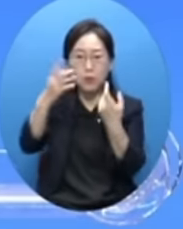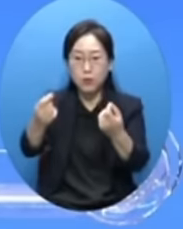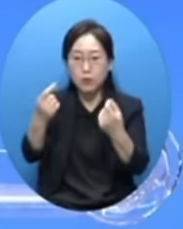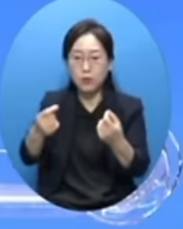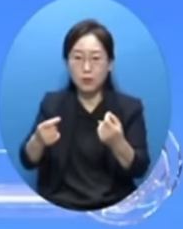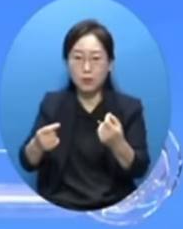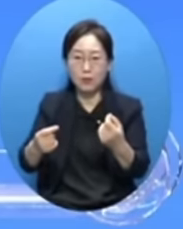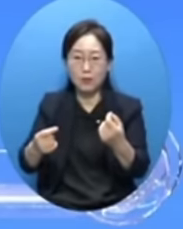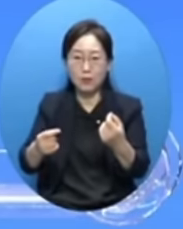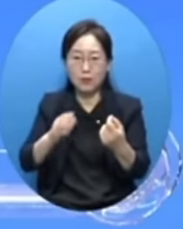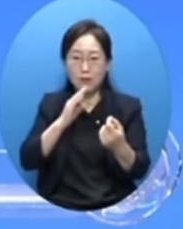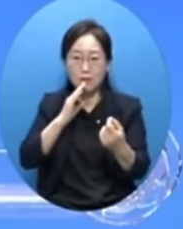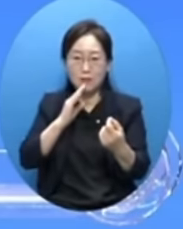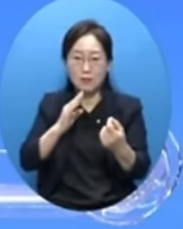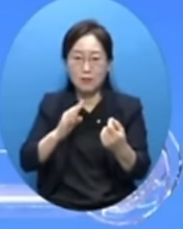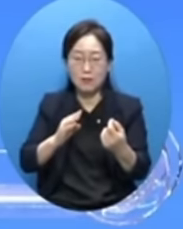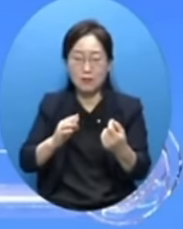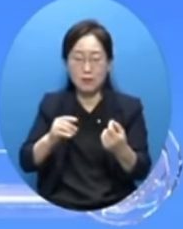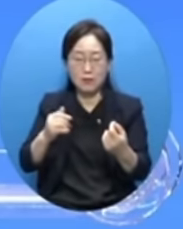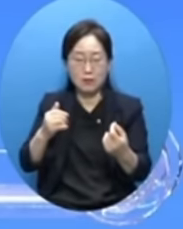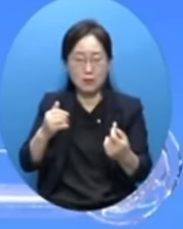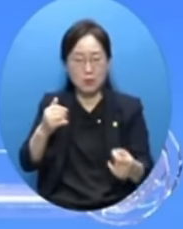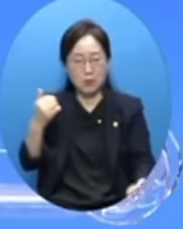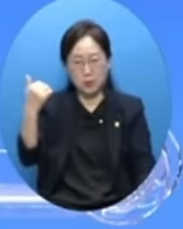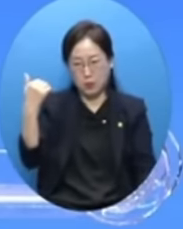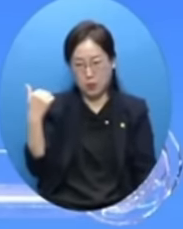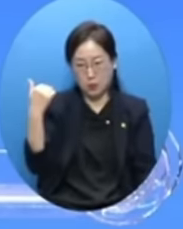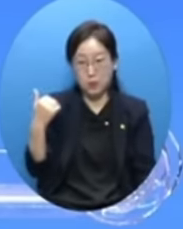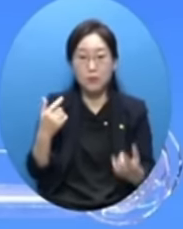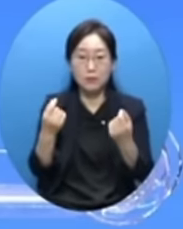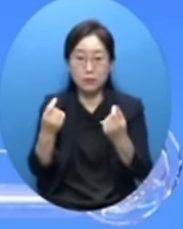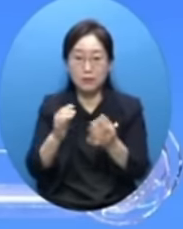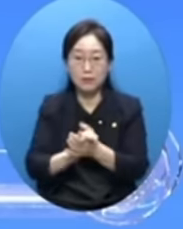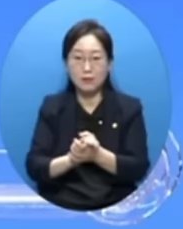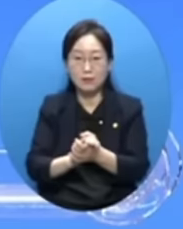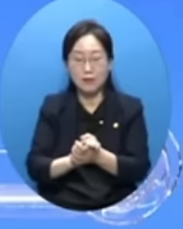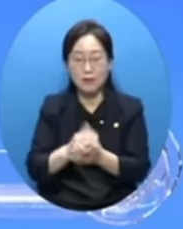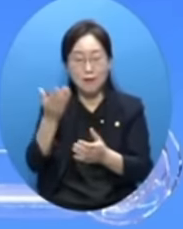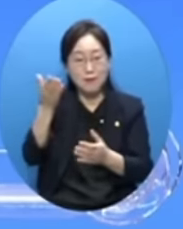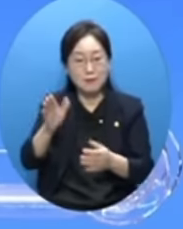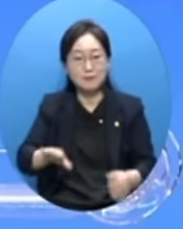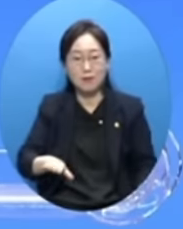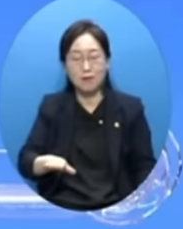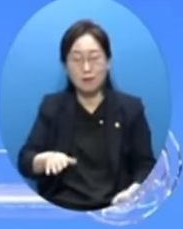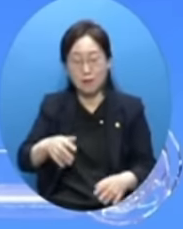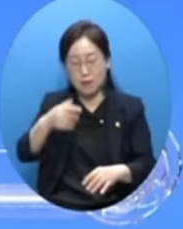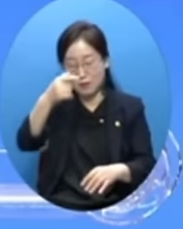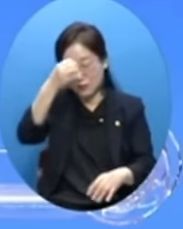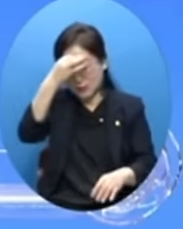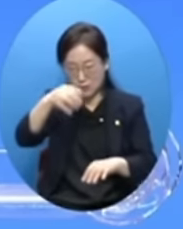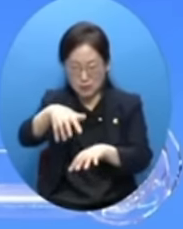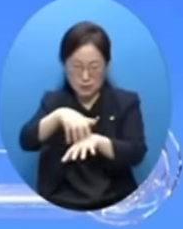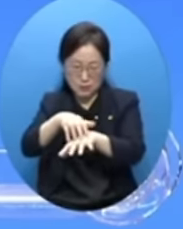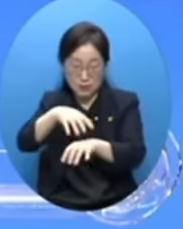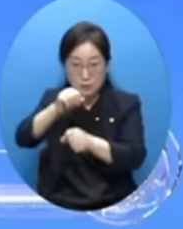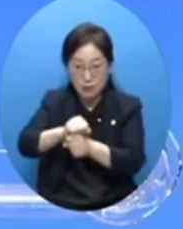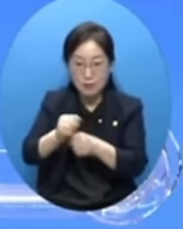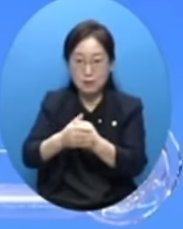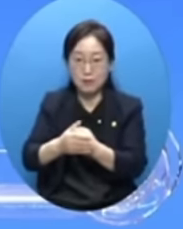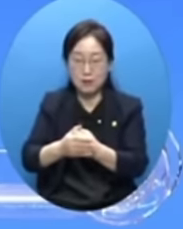어깨 키 큰 분 어깨 정도밖에 안 되는 그 키인데 편부를 잘해가지고 기능 올림픽에서 금메달을